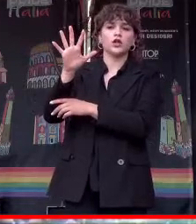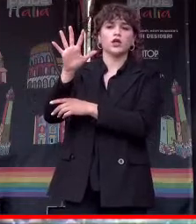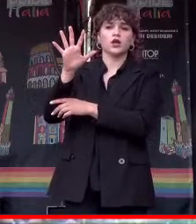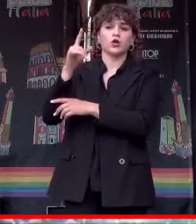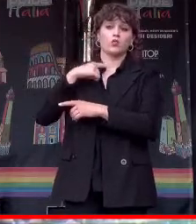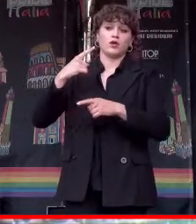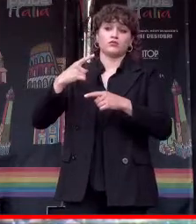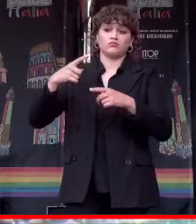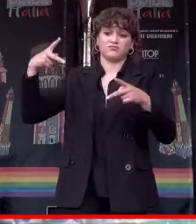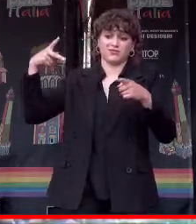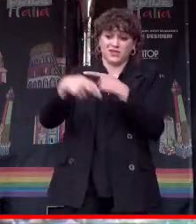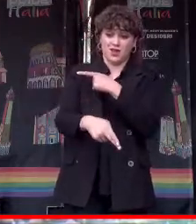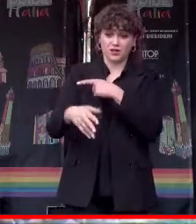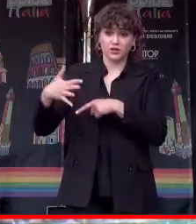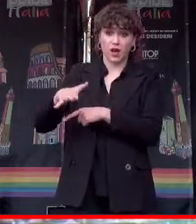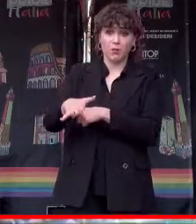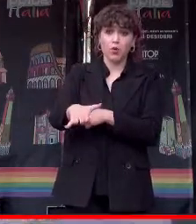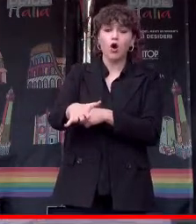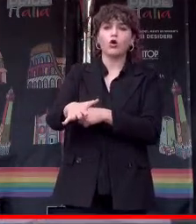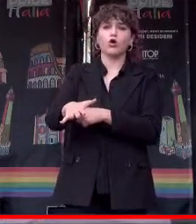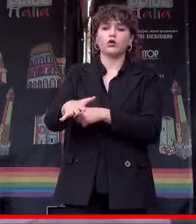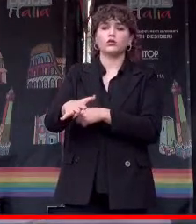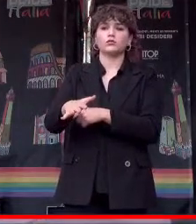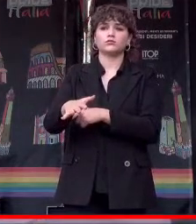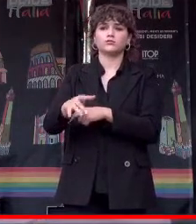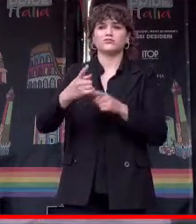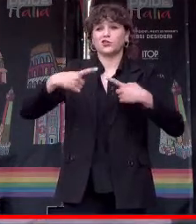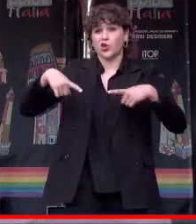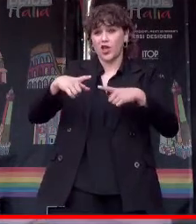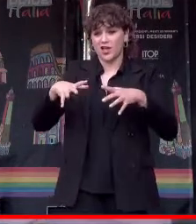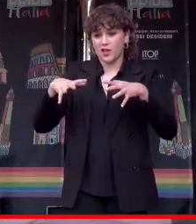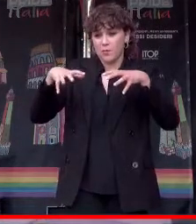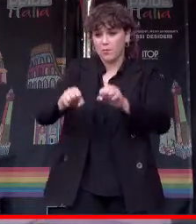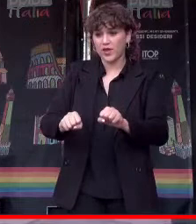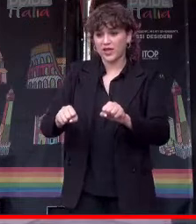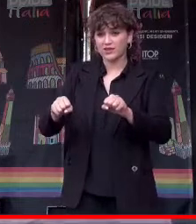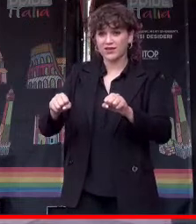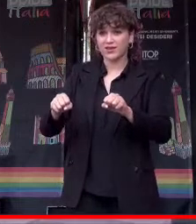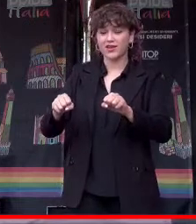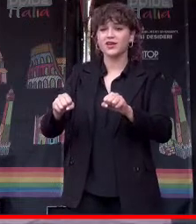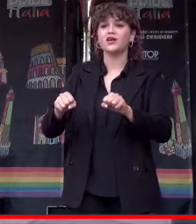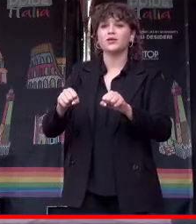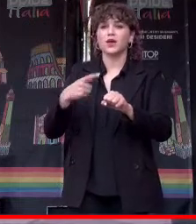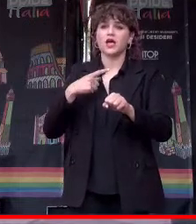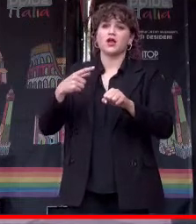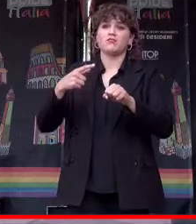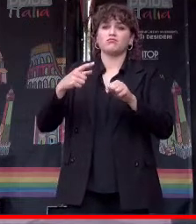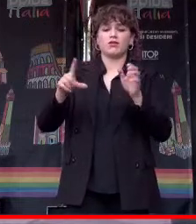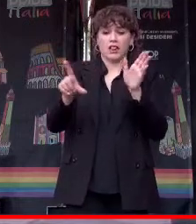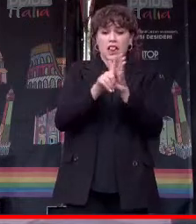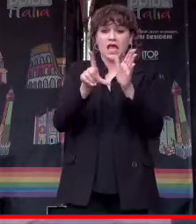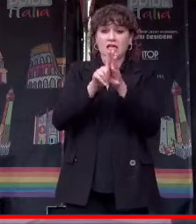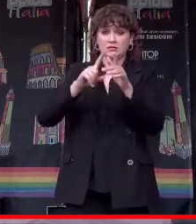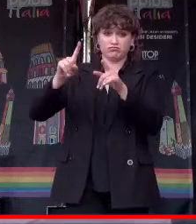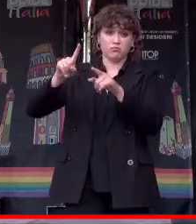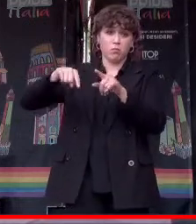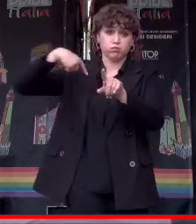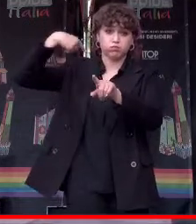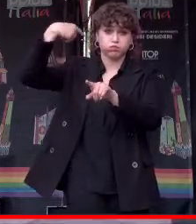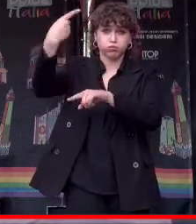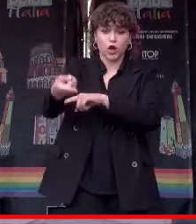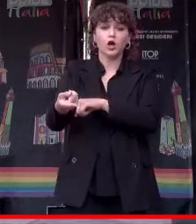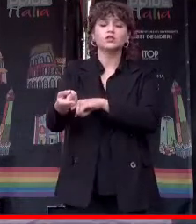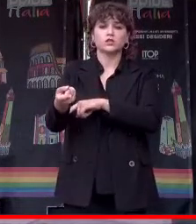qui prendendoci forse più degli impegni sulla prossima legislatura, no? E non tanto a promettere che qualcosa potrà accadere da qui alle